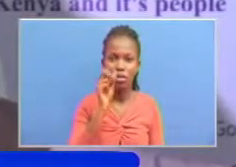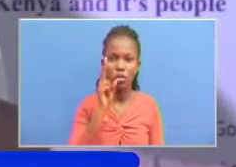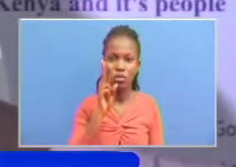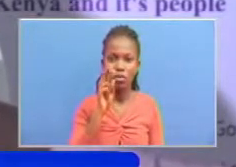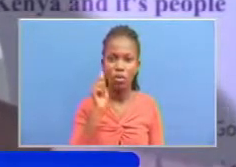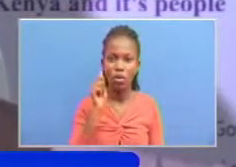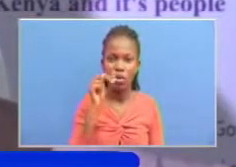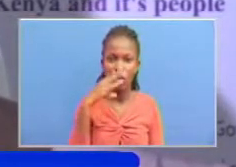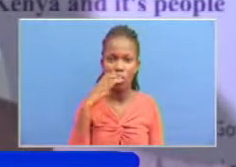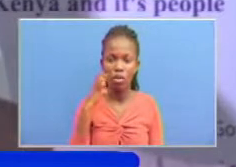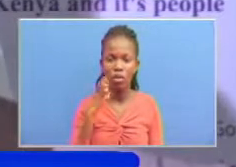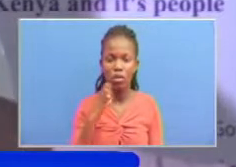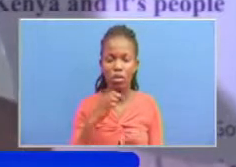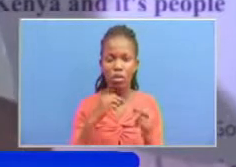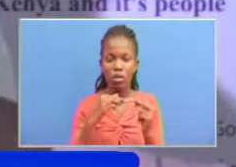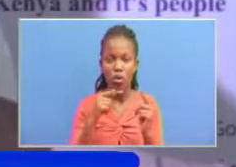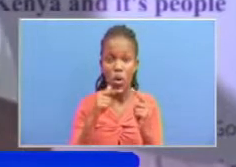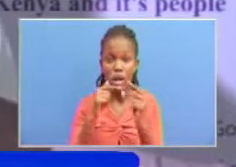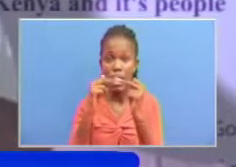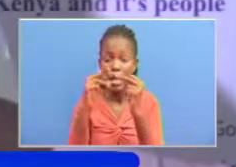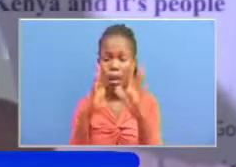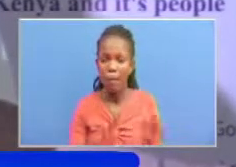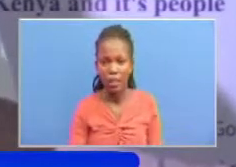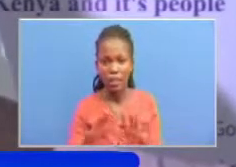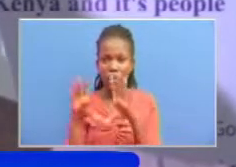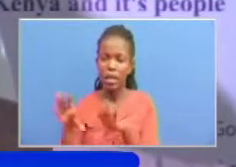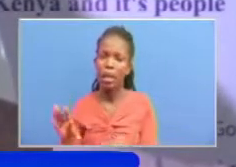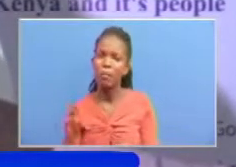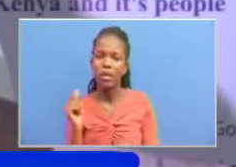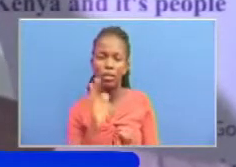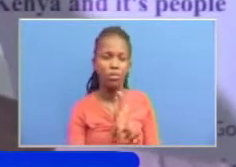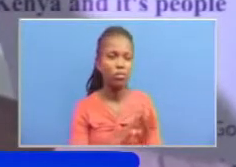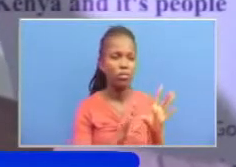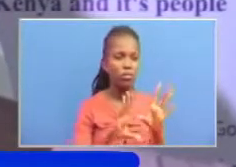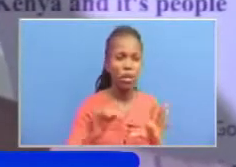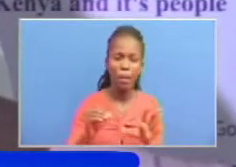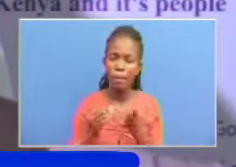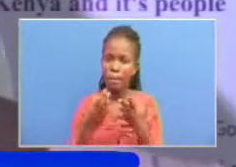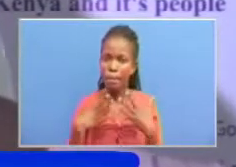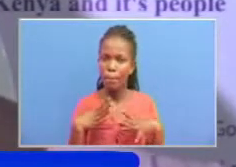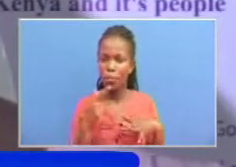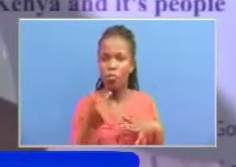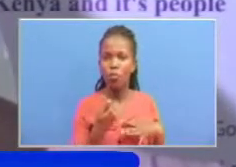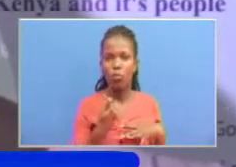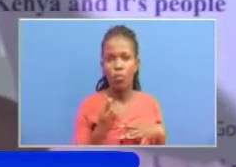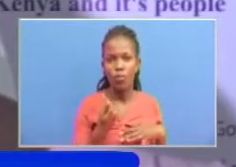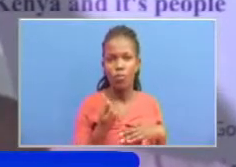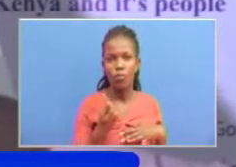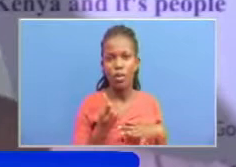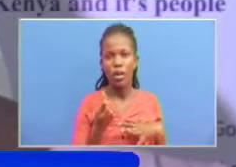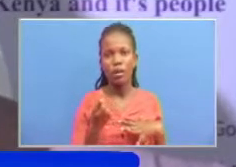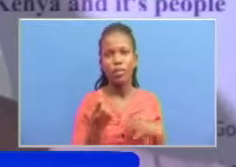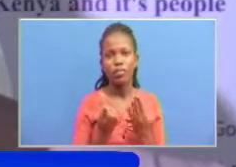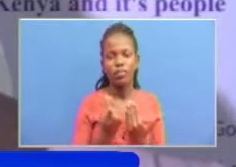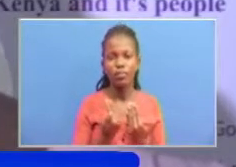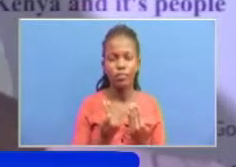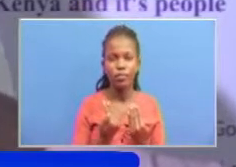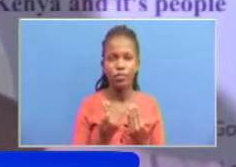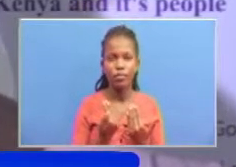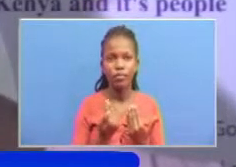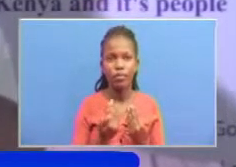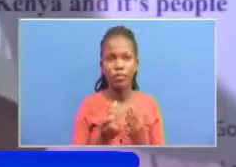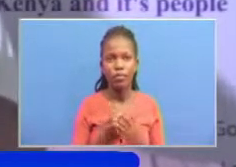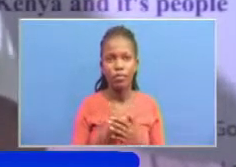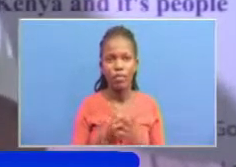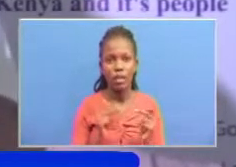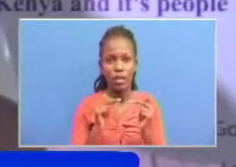mitandaoni wamepoteza pesa mingi sana. Na wananchi pia ambao wanafanya ununuzi wa kwa mtandao